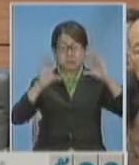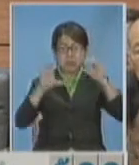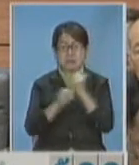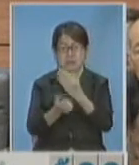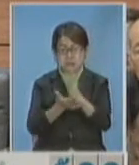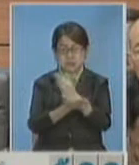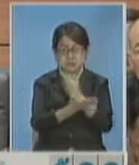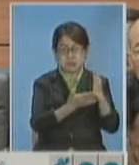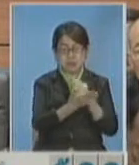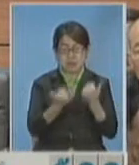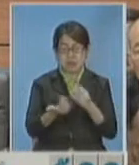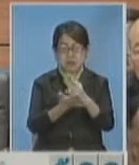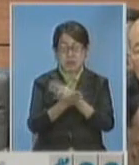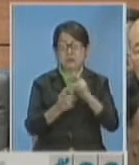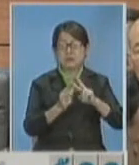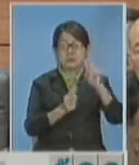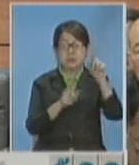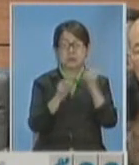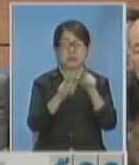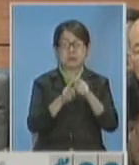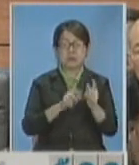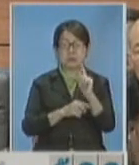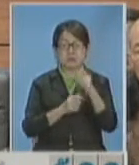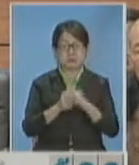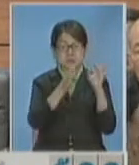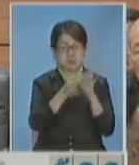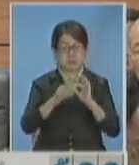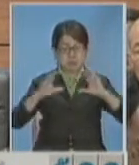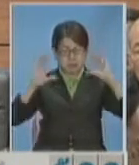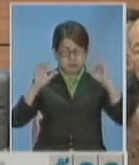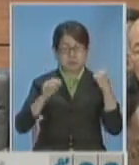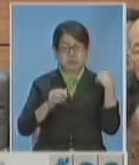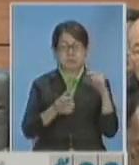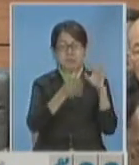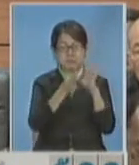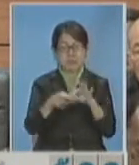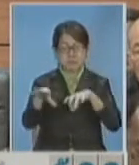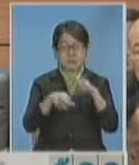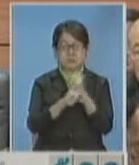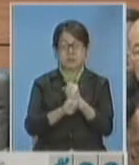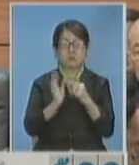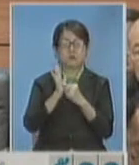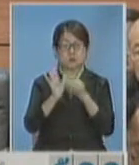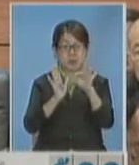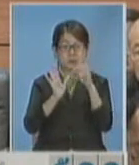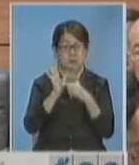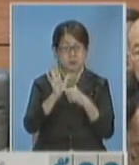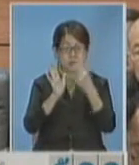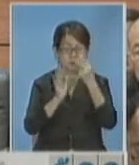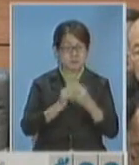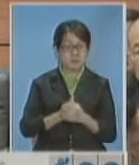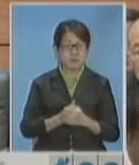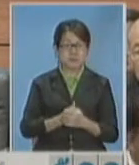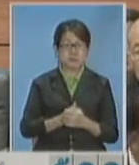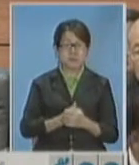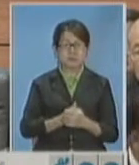มาณในวาระที่2ก็ยังมีส่วนของรัฐบาลในการดำเนินงานเช่นรายการเป